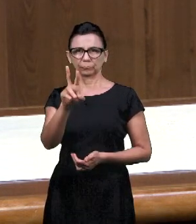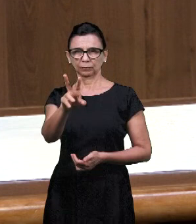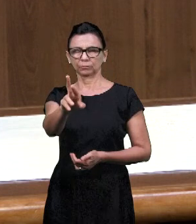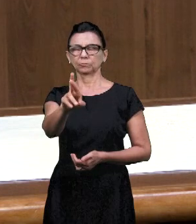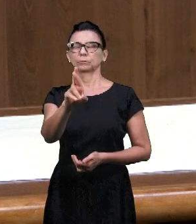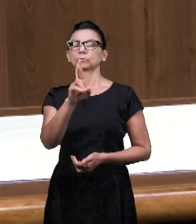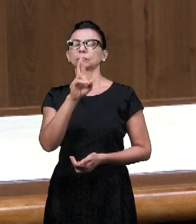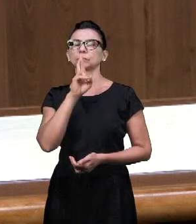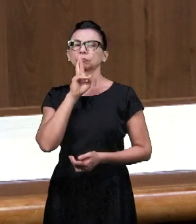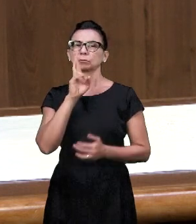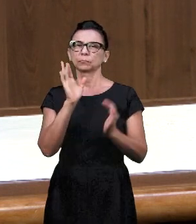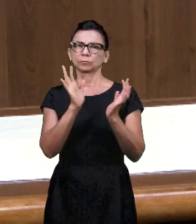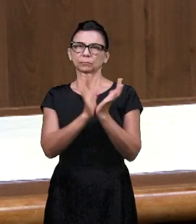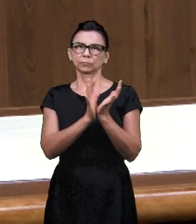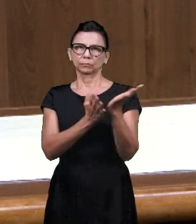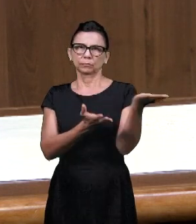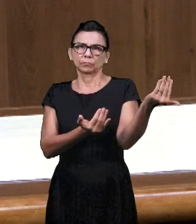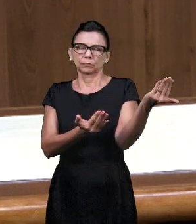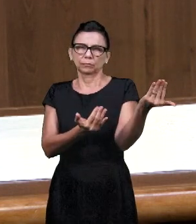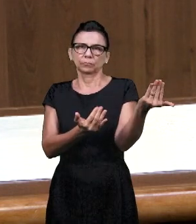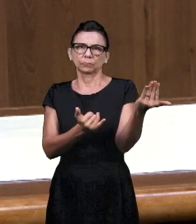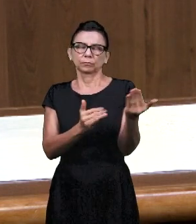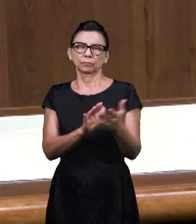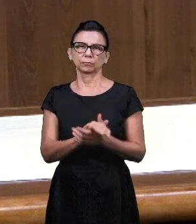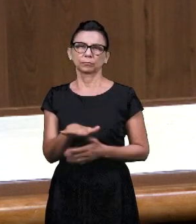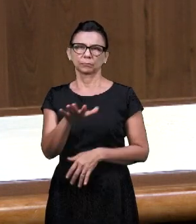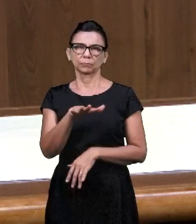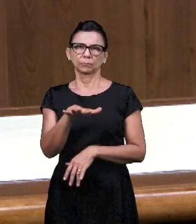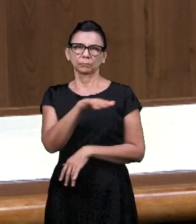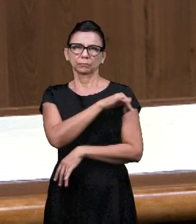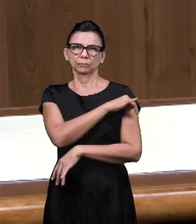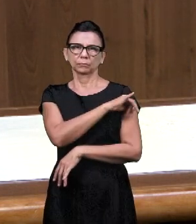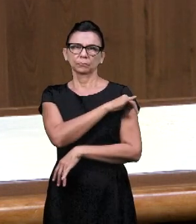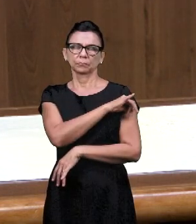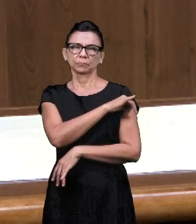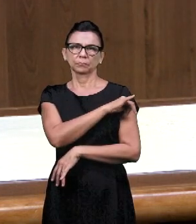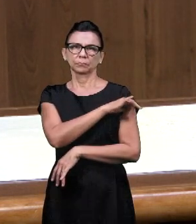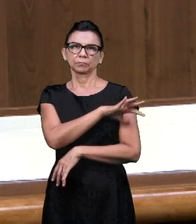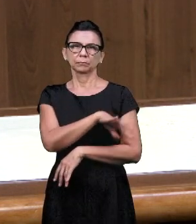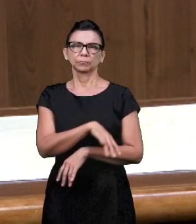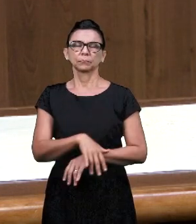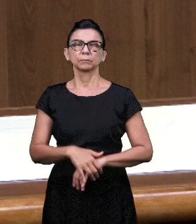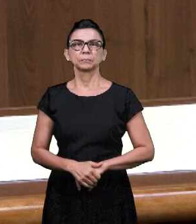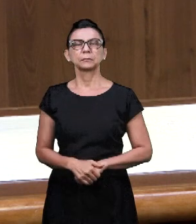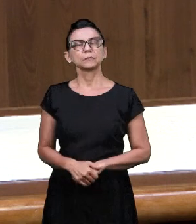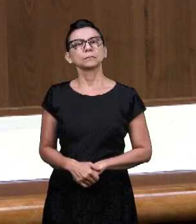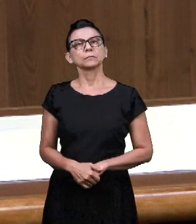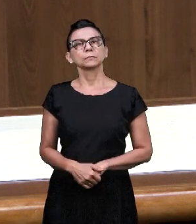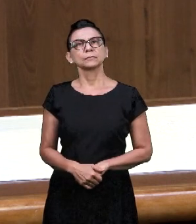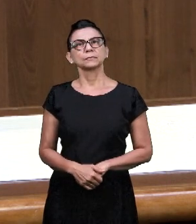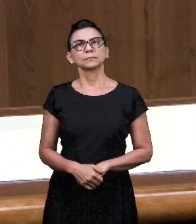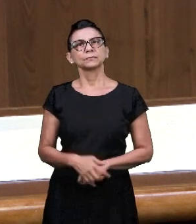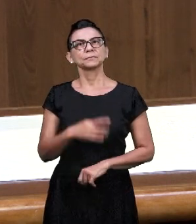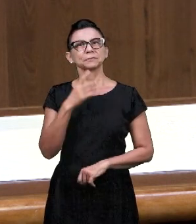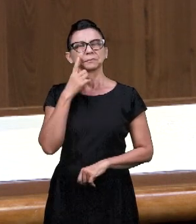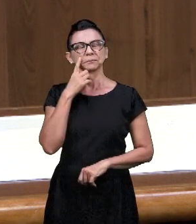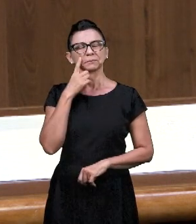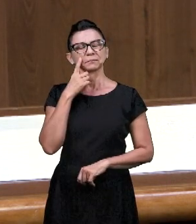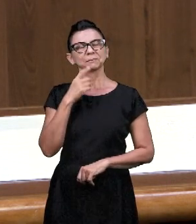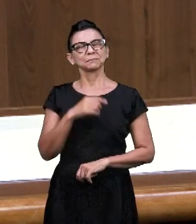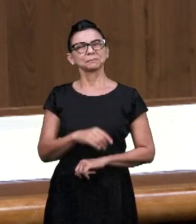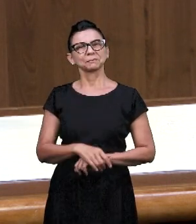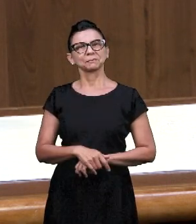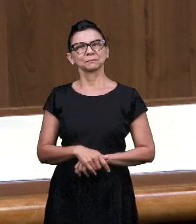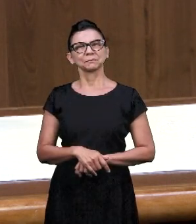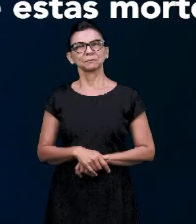Manco Cabo en Angra dos Reis, à l'état de Rio de Janeiro. Nous allons écouter. La réponse à la